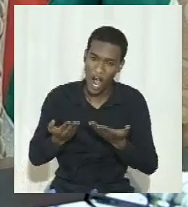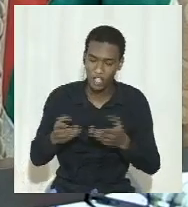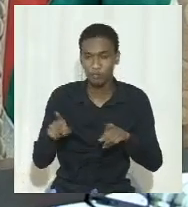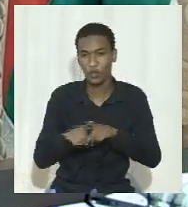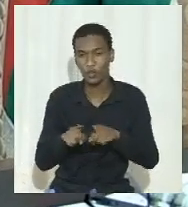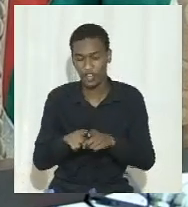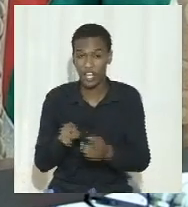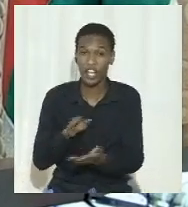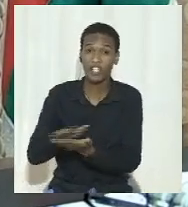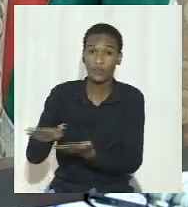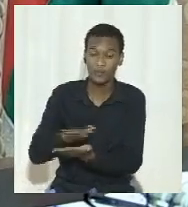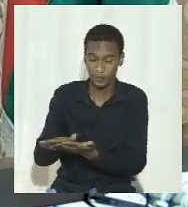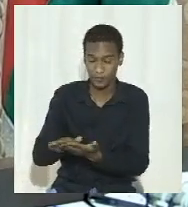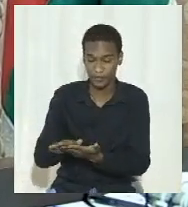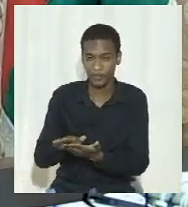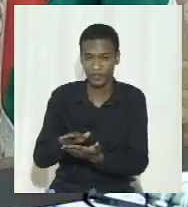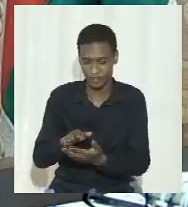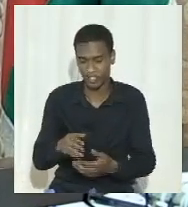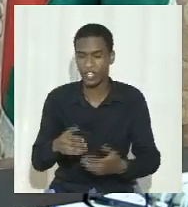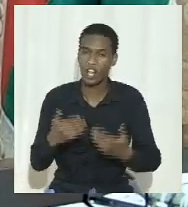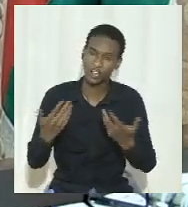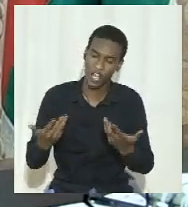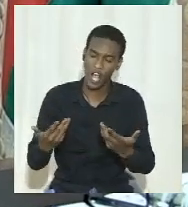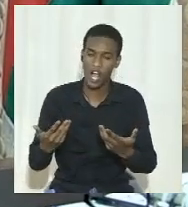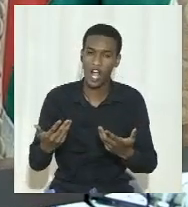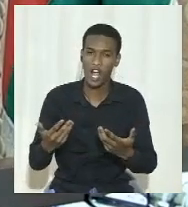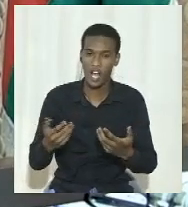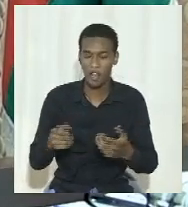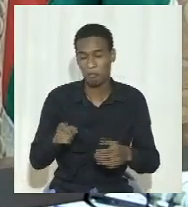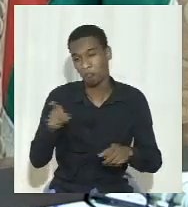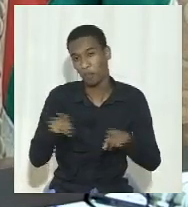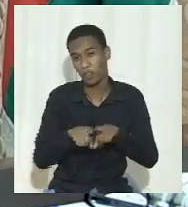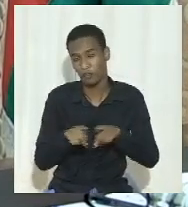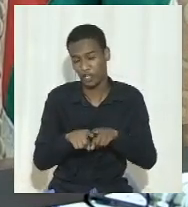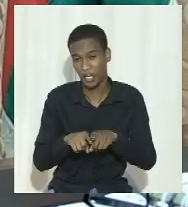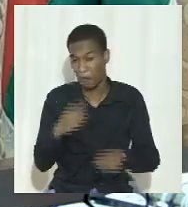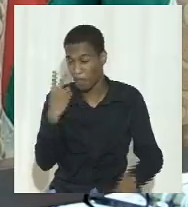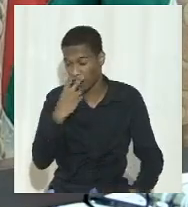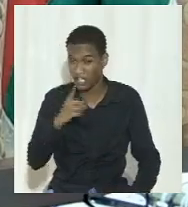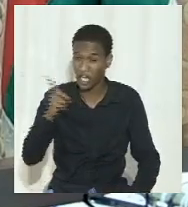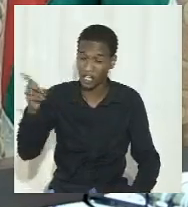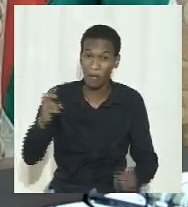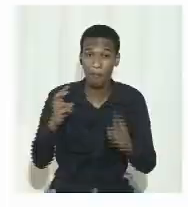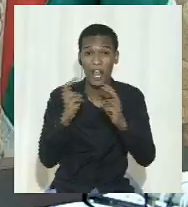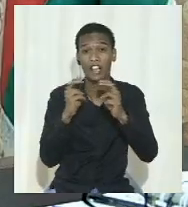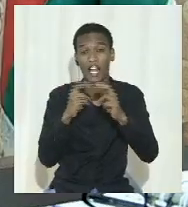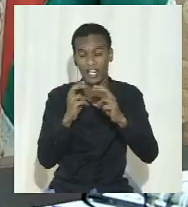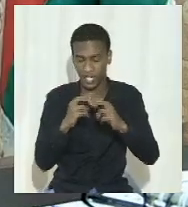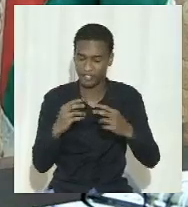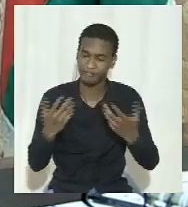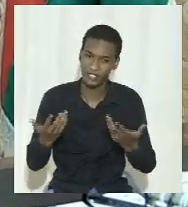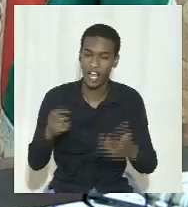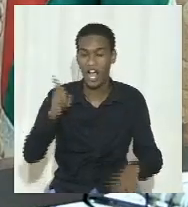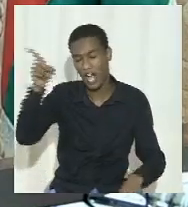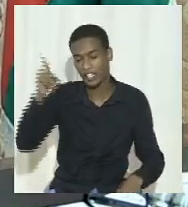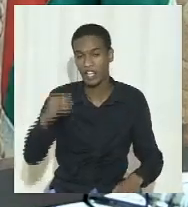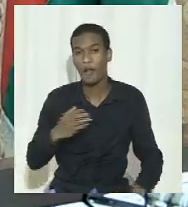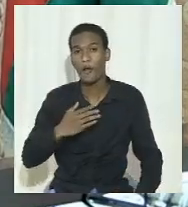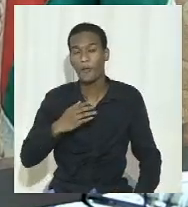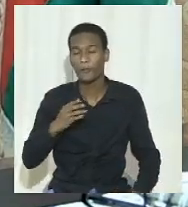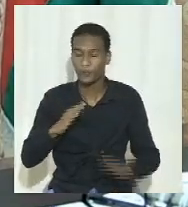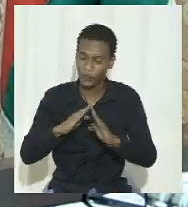polycope sy ireo ressource pédagogique na amin'ny alalan'ilay réseau numérique zany, na any am-pianarana atao laharam-pahamena amin'ny